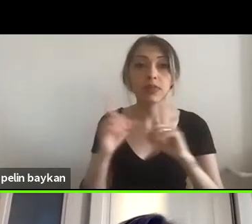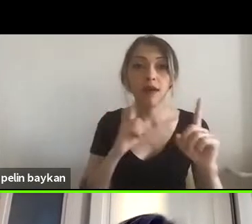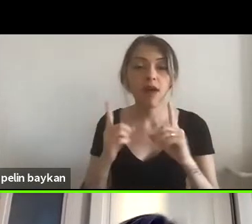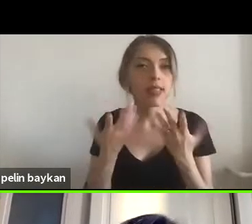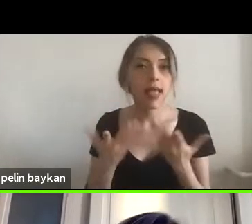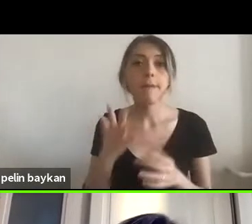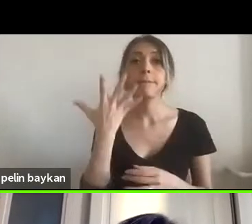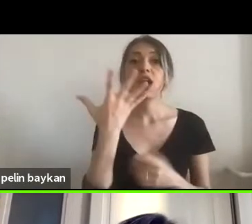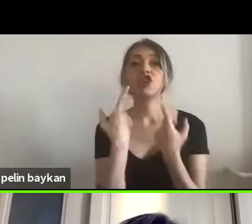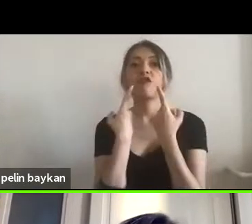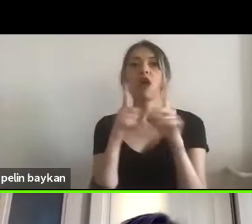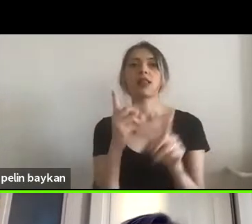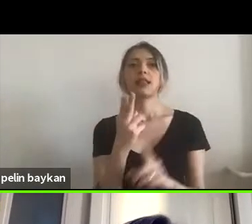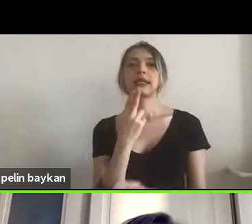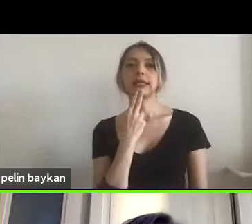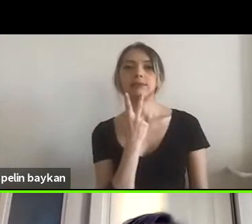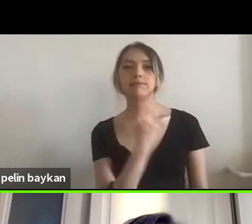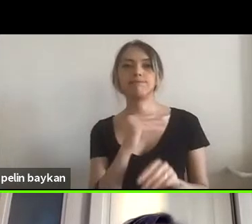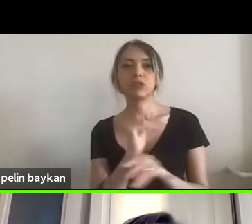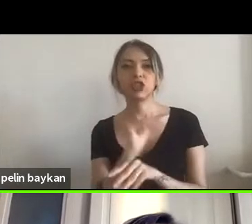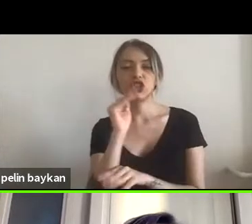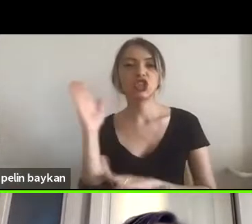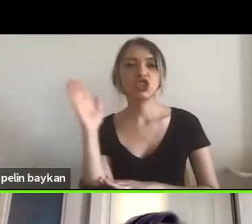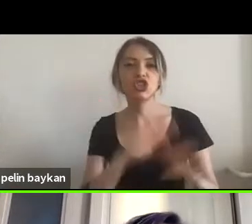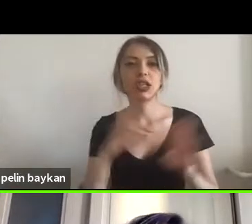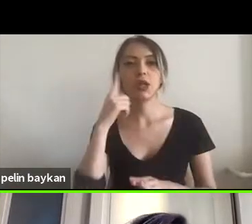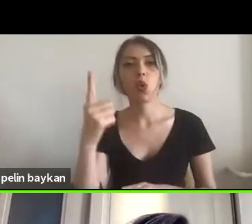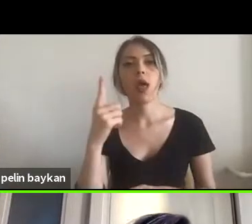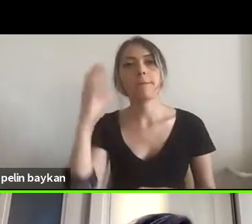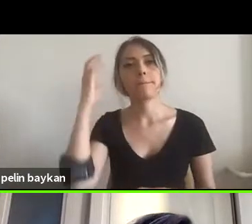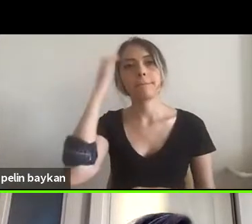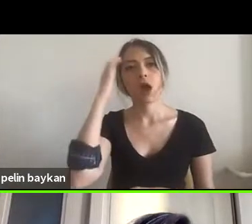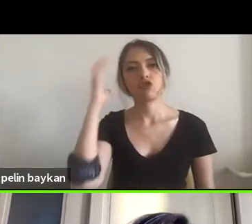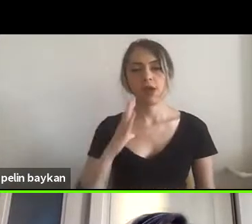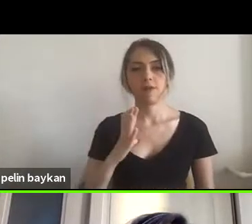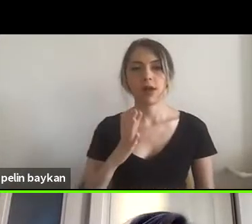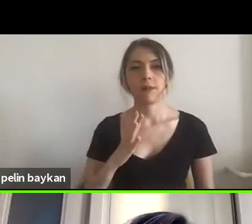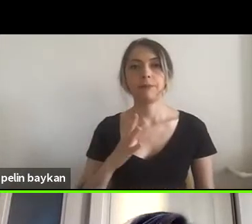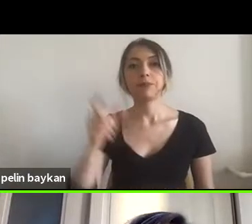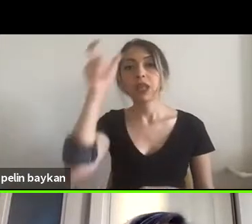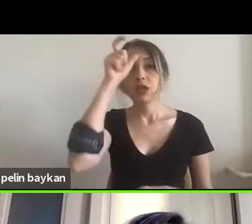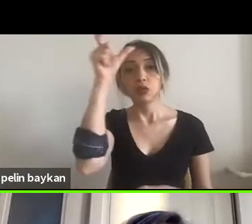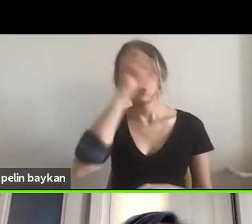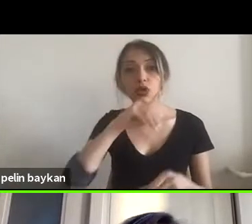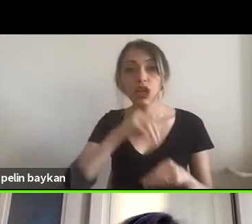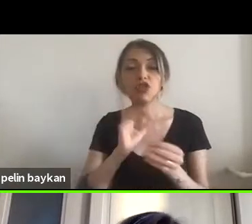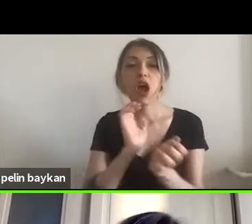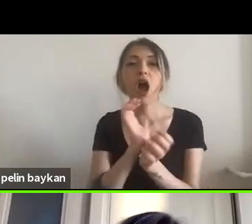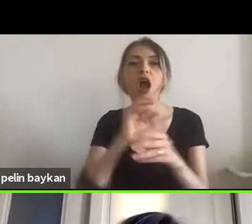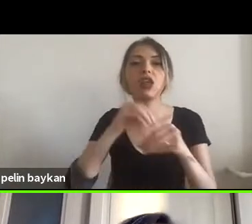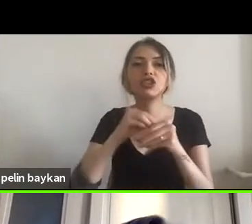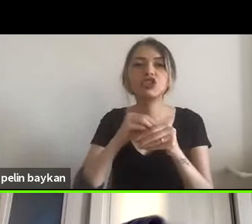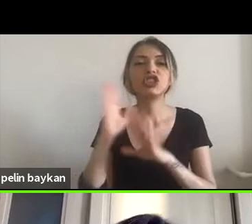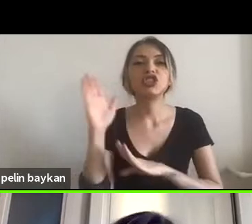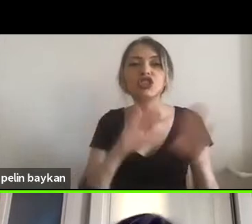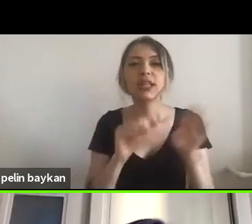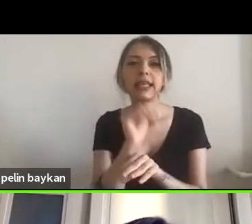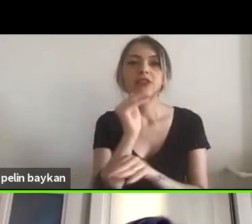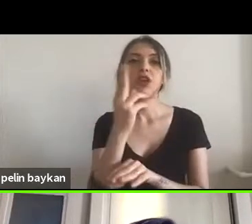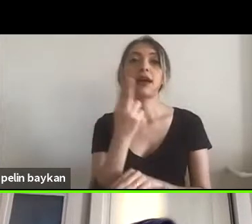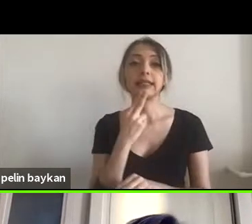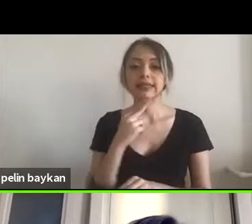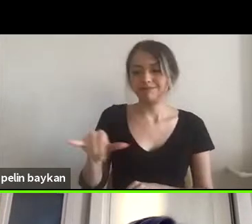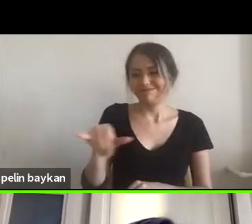şiddet davasından oluşmakta. Bu davalar Türkiye'de aile içi şiddet mağduru kadınlar ve yakınları tarafından veya